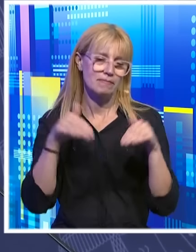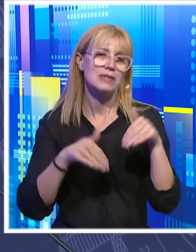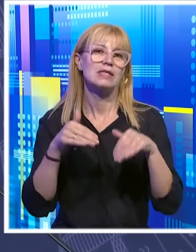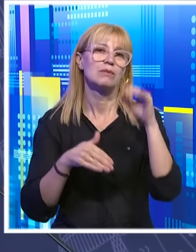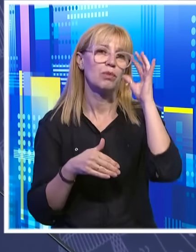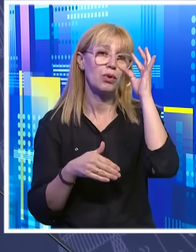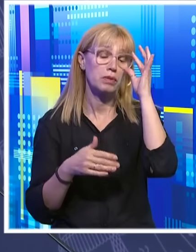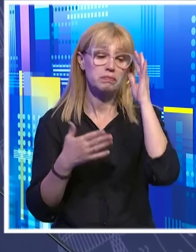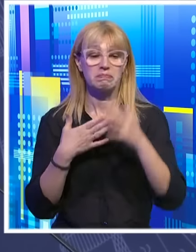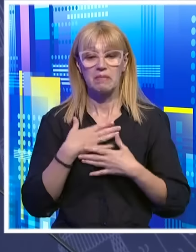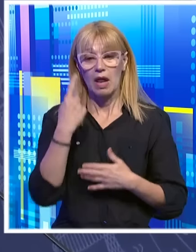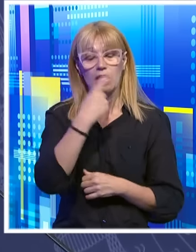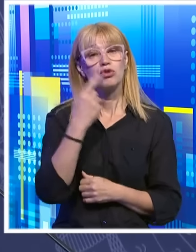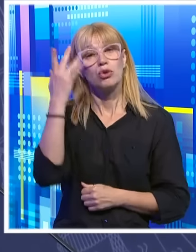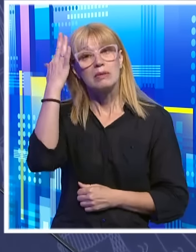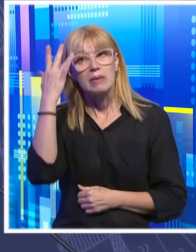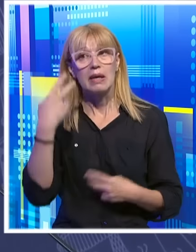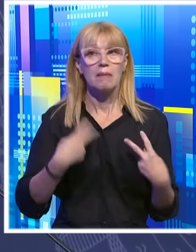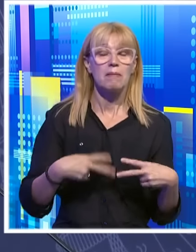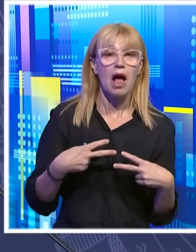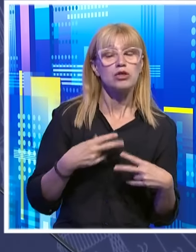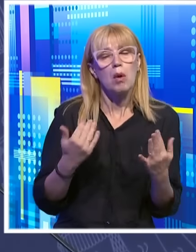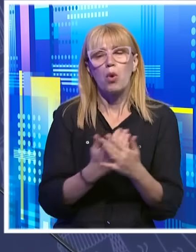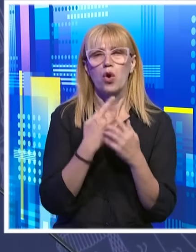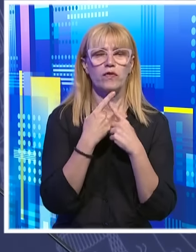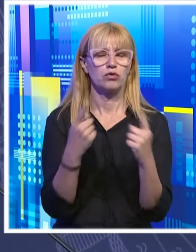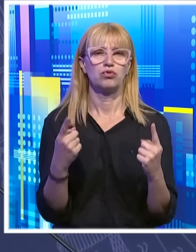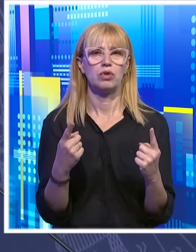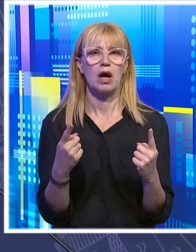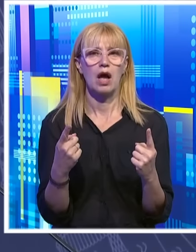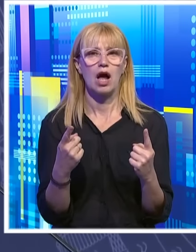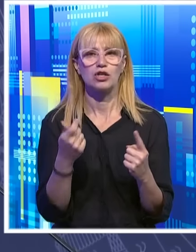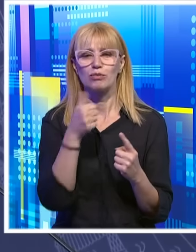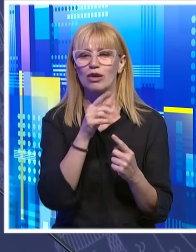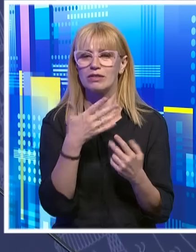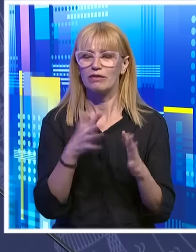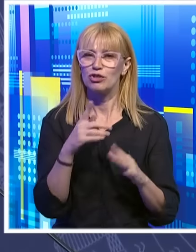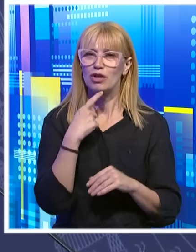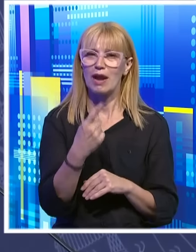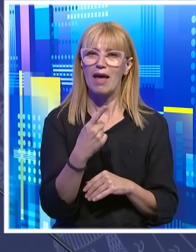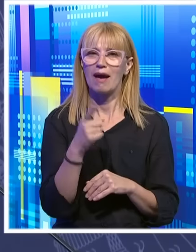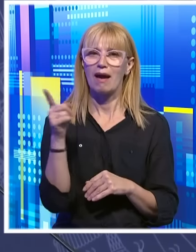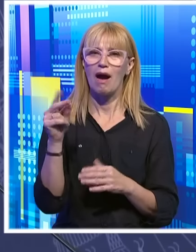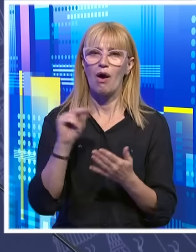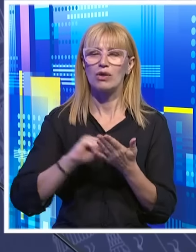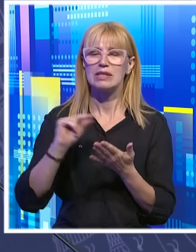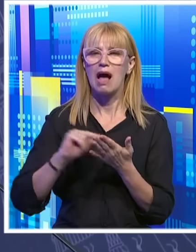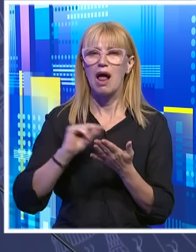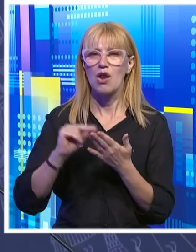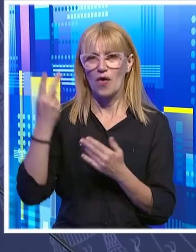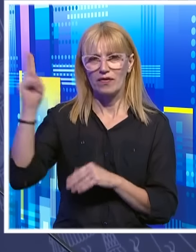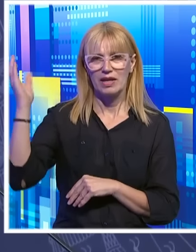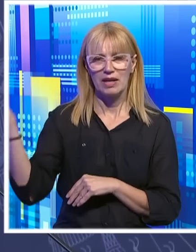Ono što mene brine i ono što mene plaši, ja ću da ponovim ono što sam izgovorio za Weltwoche,